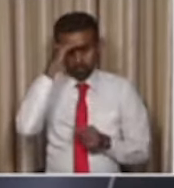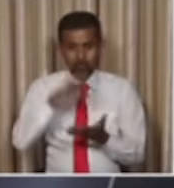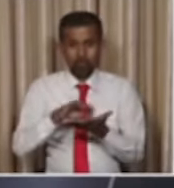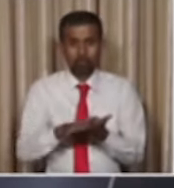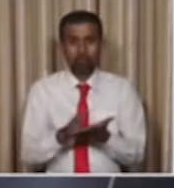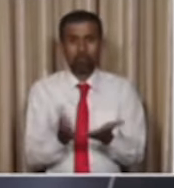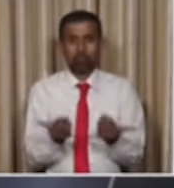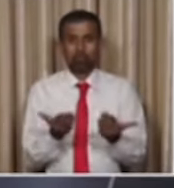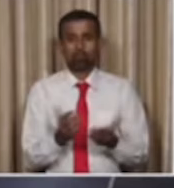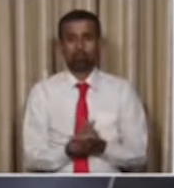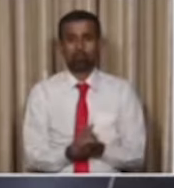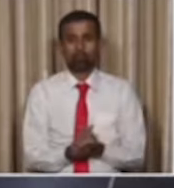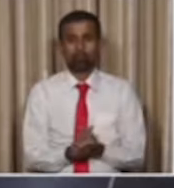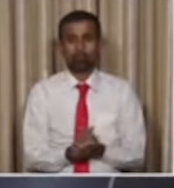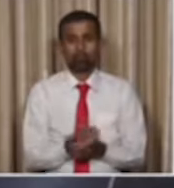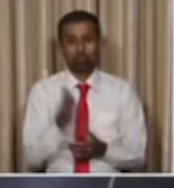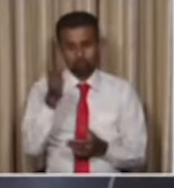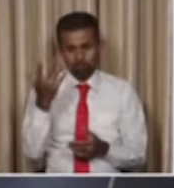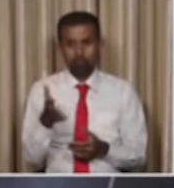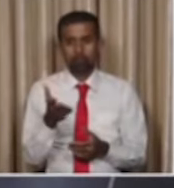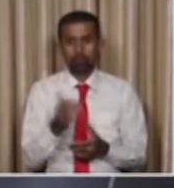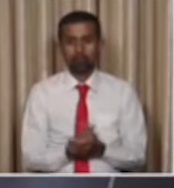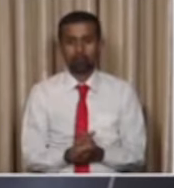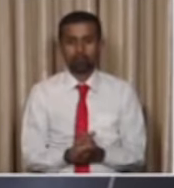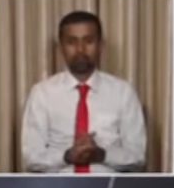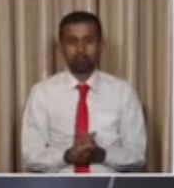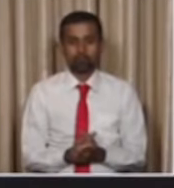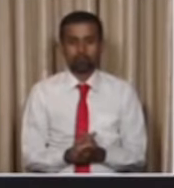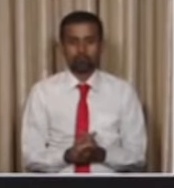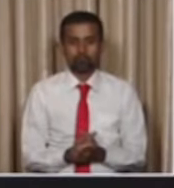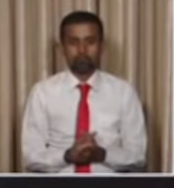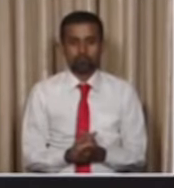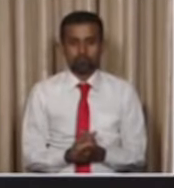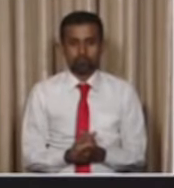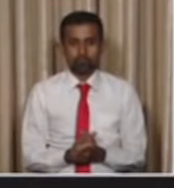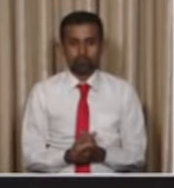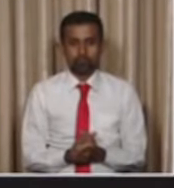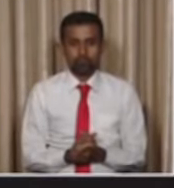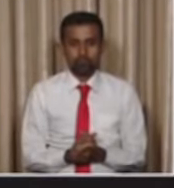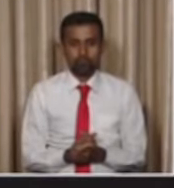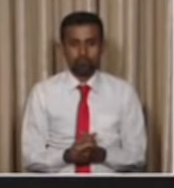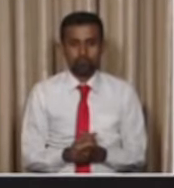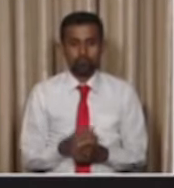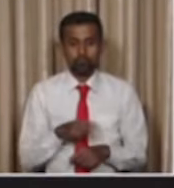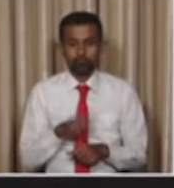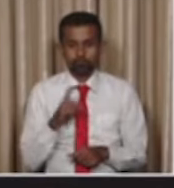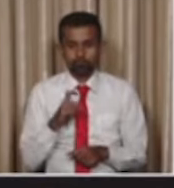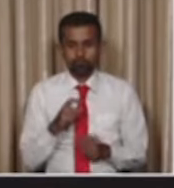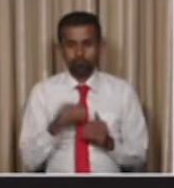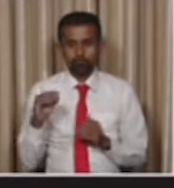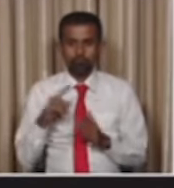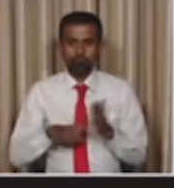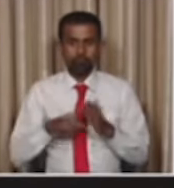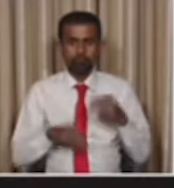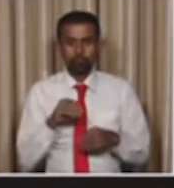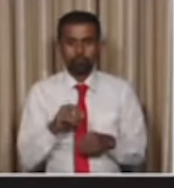කරනු ලැබිය යුත්තේ. ඔව්. ඒක තමයි ඔබතුමා කළා තියෙන්නේ. ඔව් ඒක තමයි. සභානායකතුමා දැන් විවාදයේ පැය භාගයක් ඉස්සරහට ගෙනියනවද නැත්නම් ඡන්ද